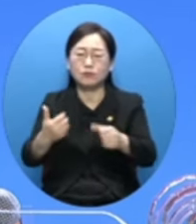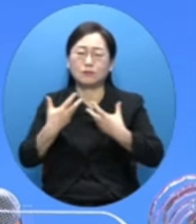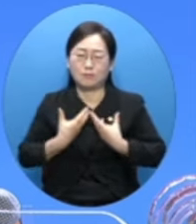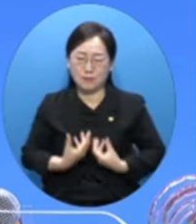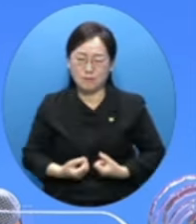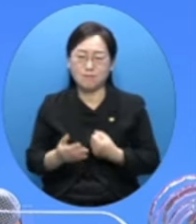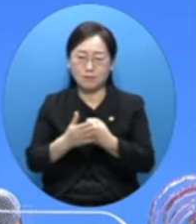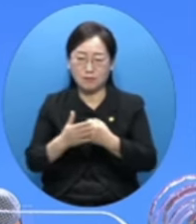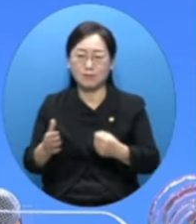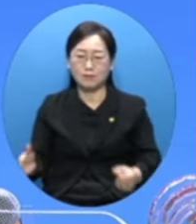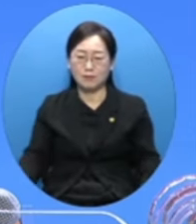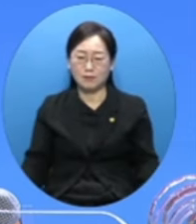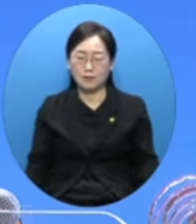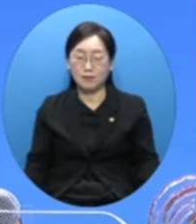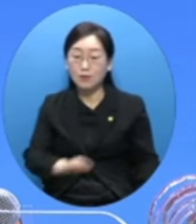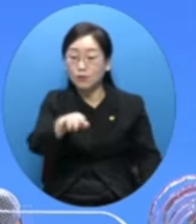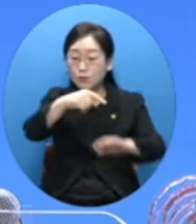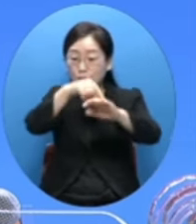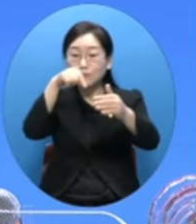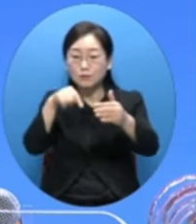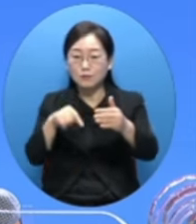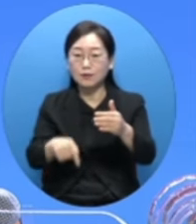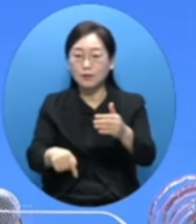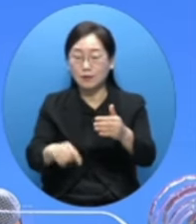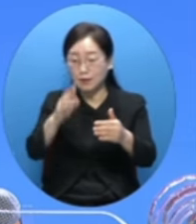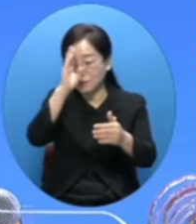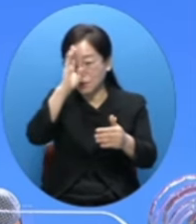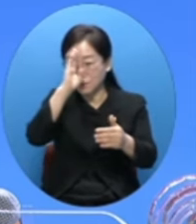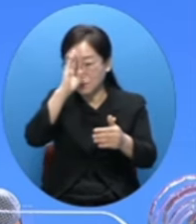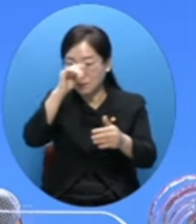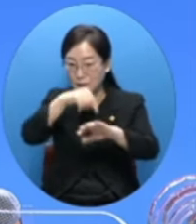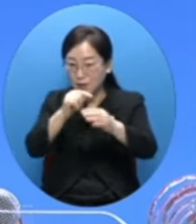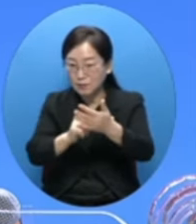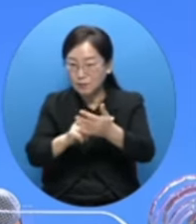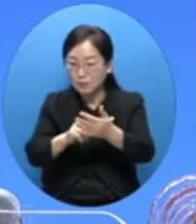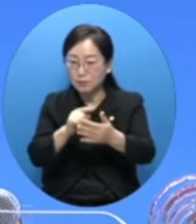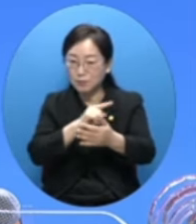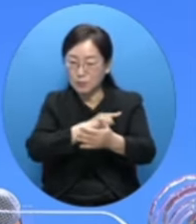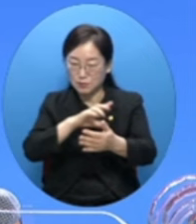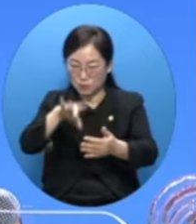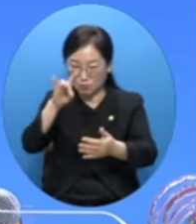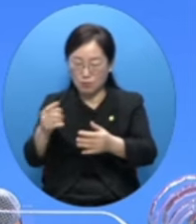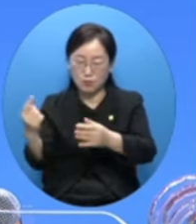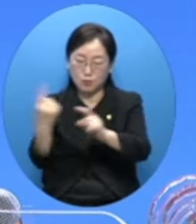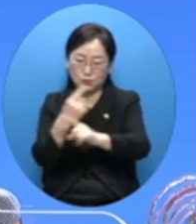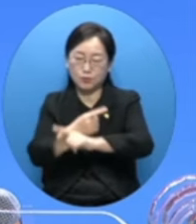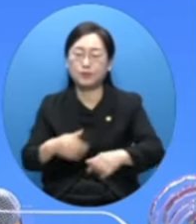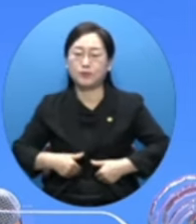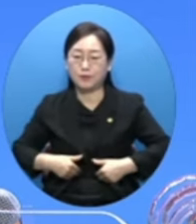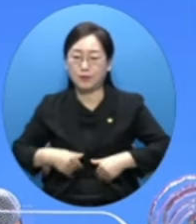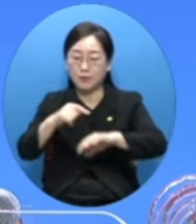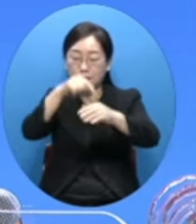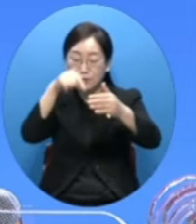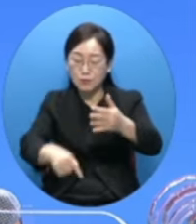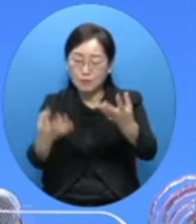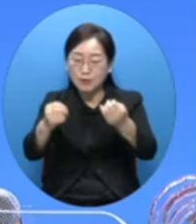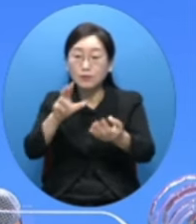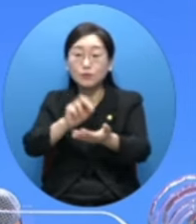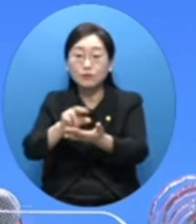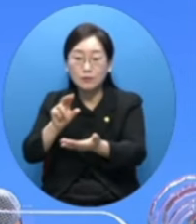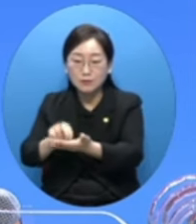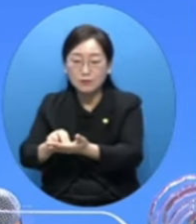때문에 우리 마음속에 이 병든 마음을 고쳐야 됩니다. 마음속에 있는 많은 문제들을